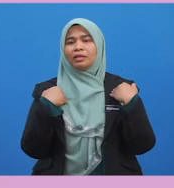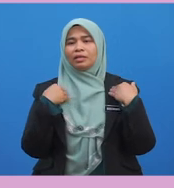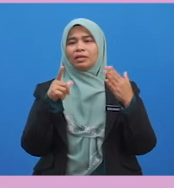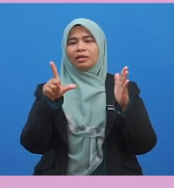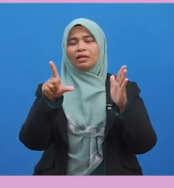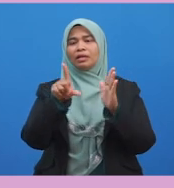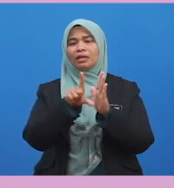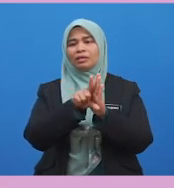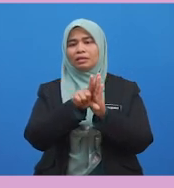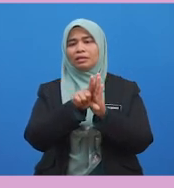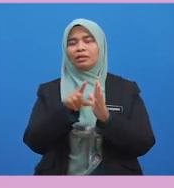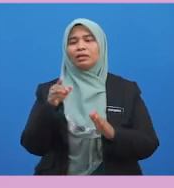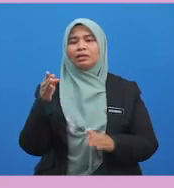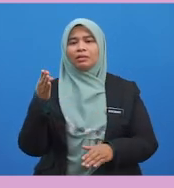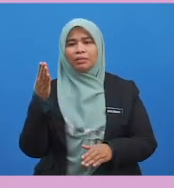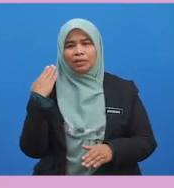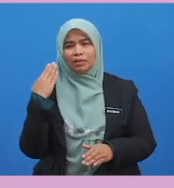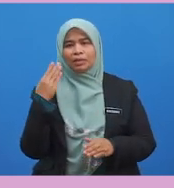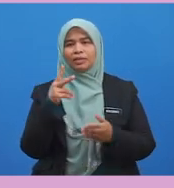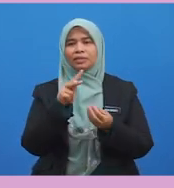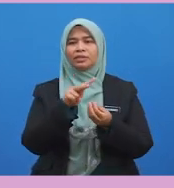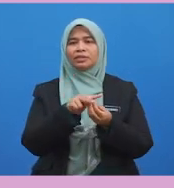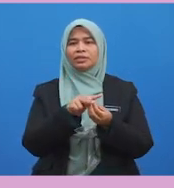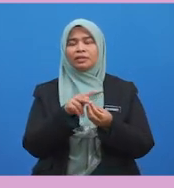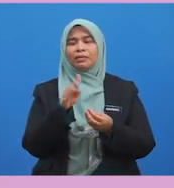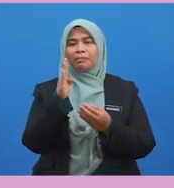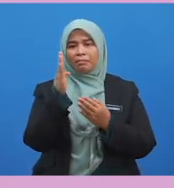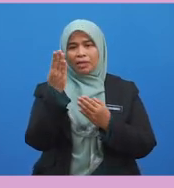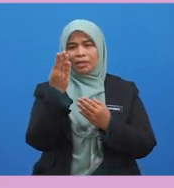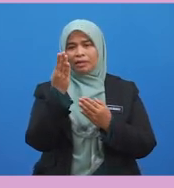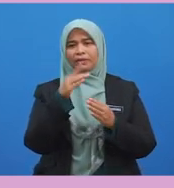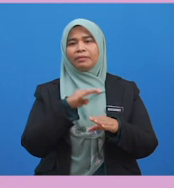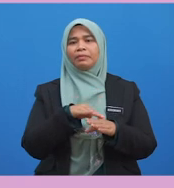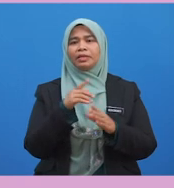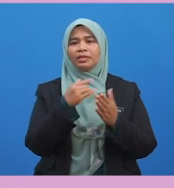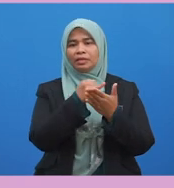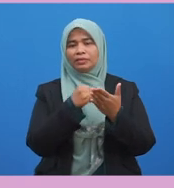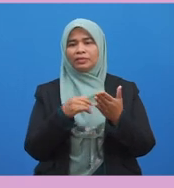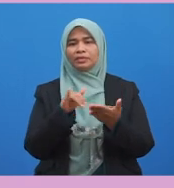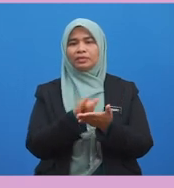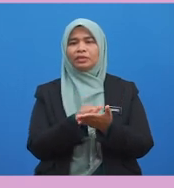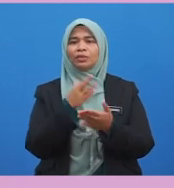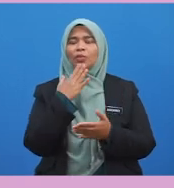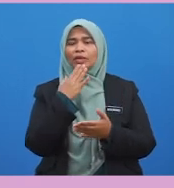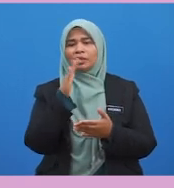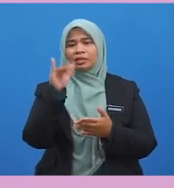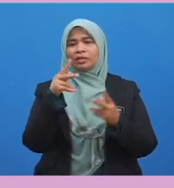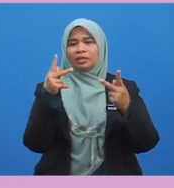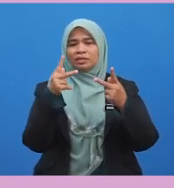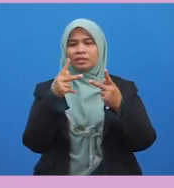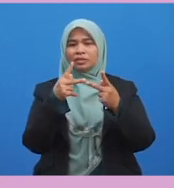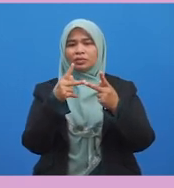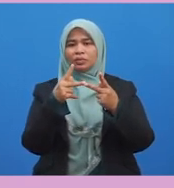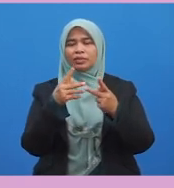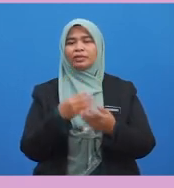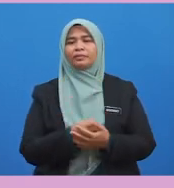belakang, kesan bayang pada lukisan tersebut, warna yang sesuai dan komposisi reka letak